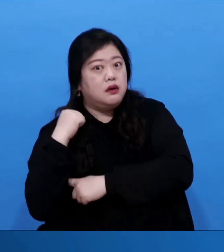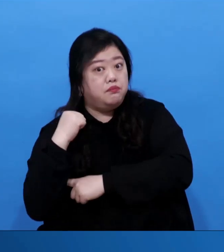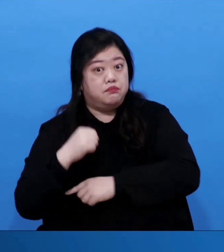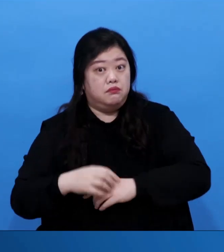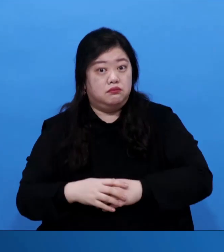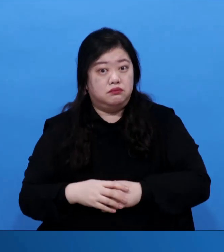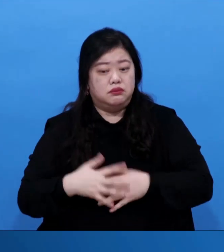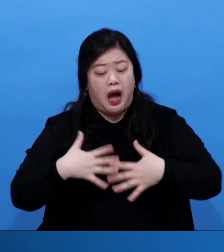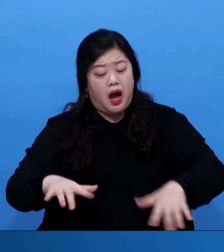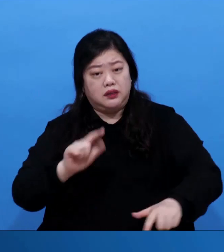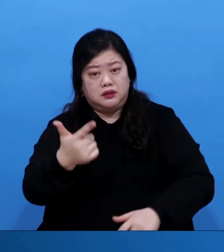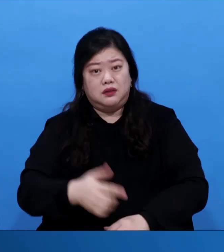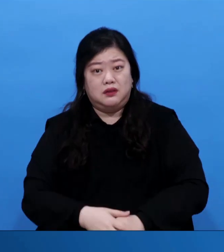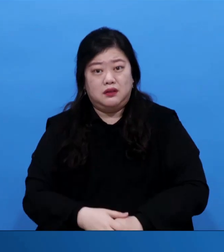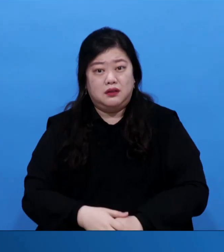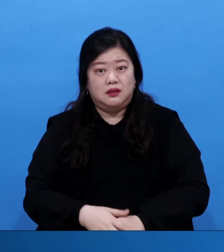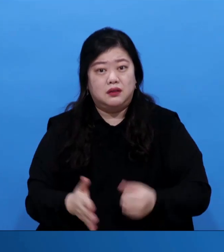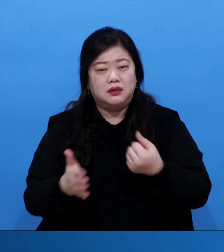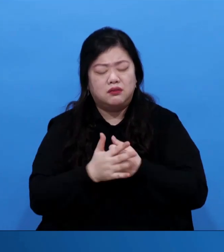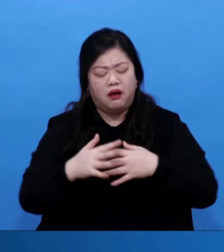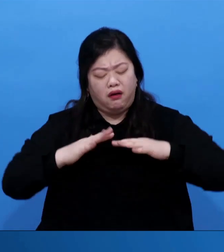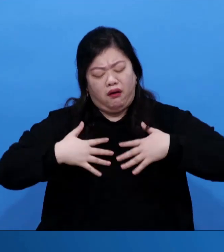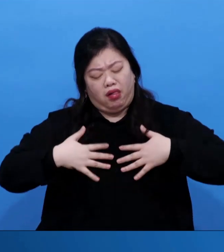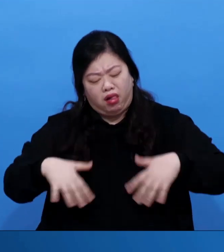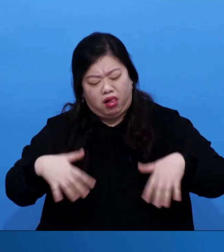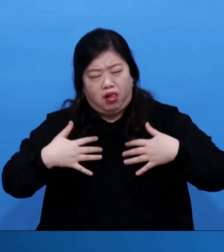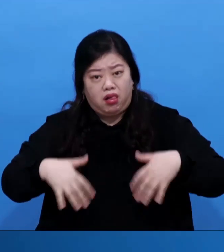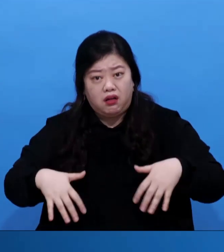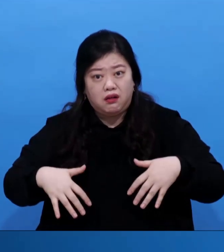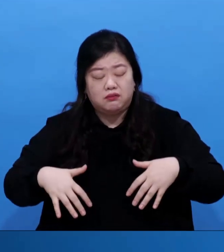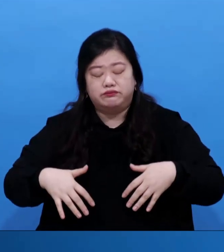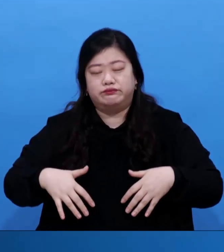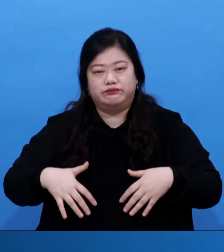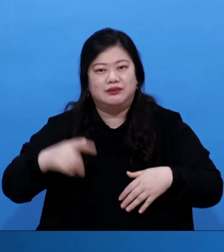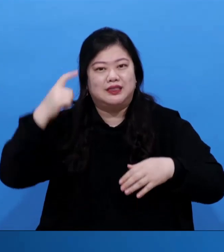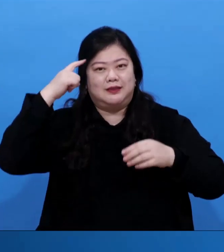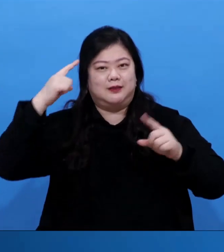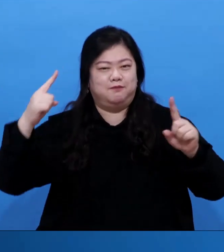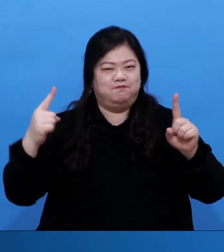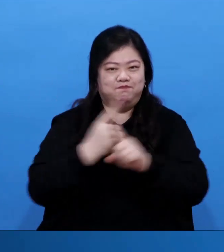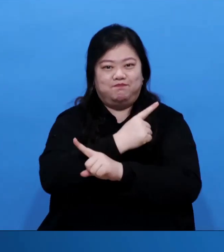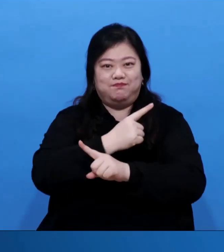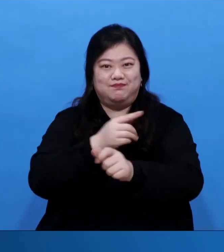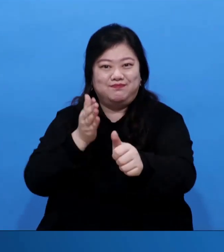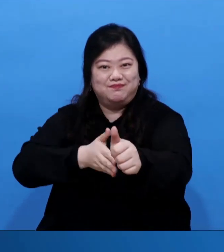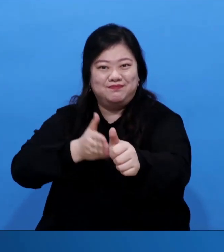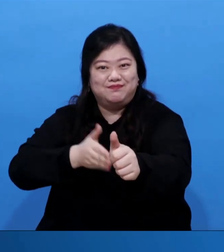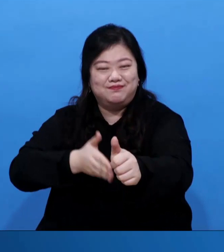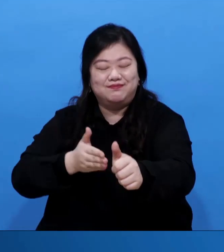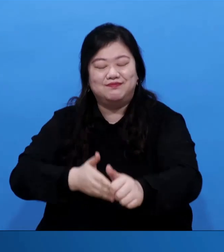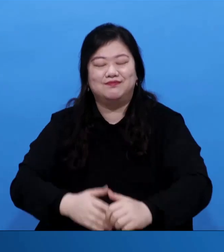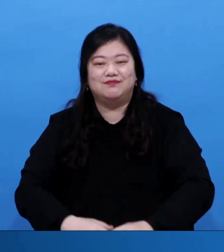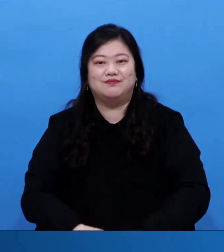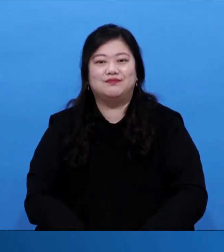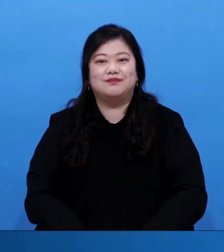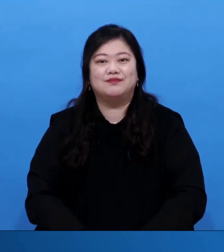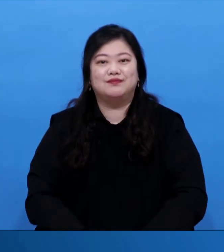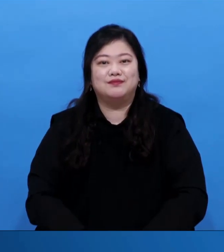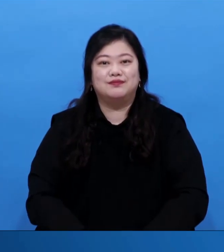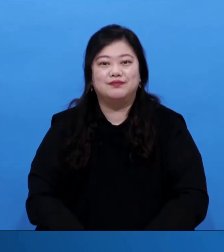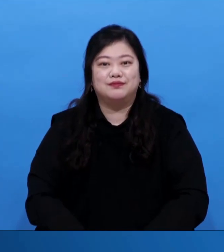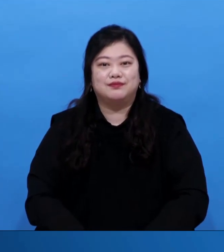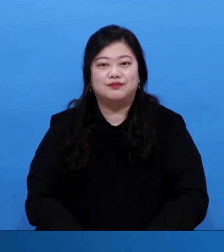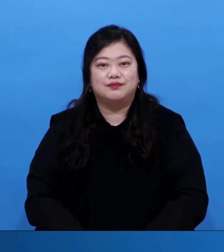농인들은 이 생각부터 바꿔야 돼요. And so our hearing impaired throughout the nation and the world change this thought first. 우리가 이